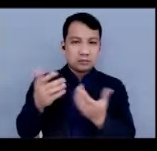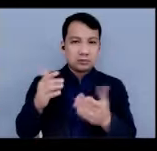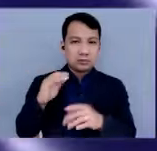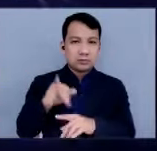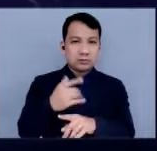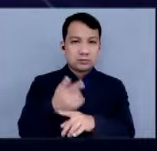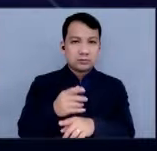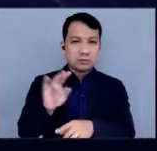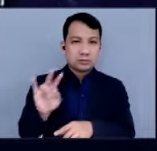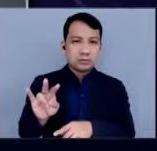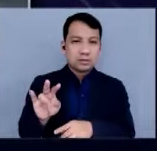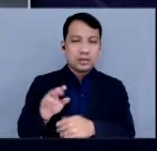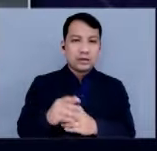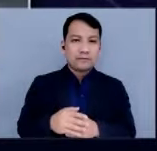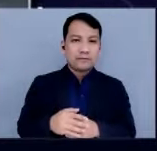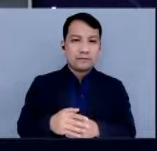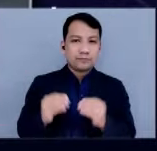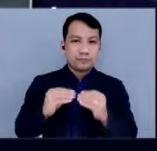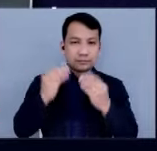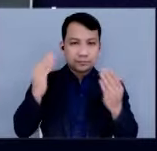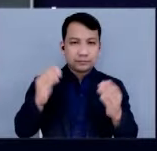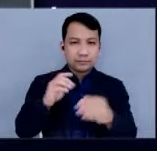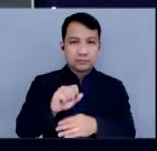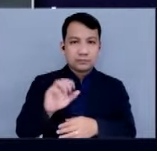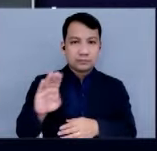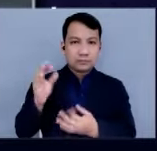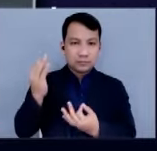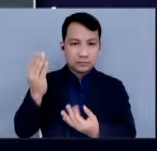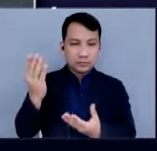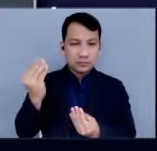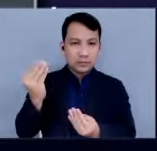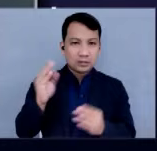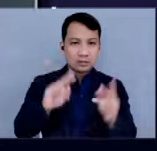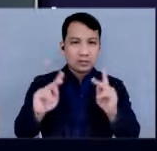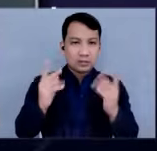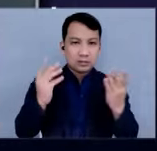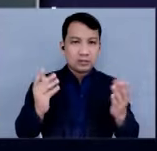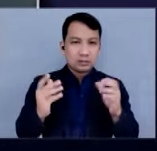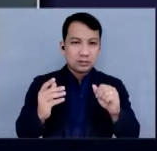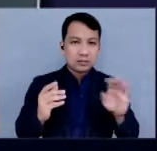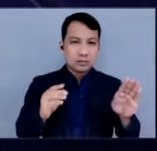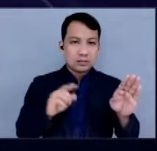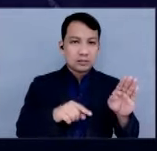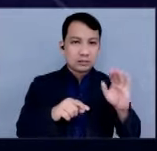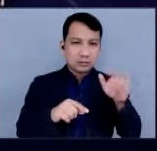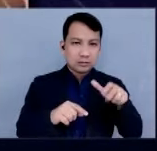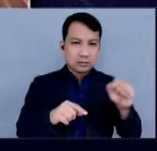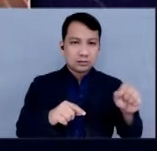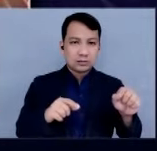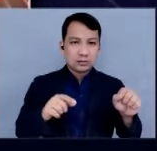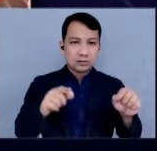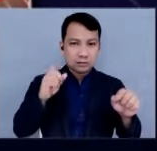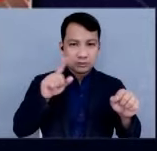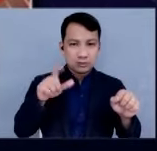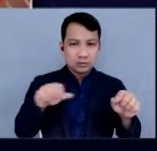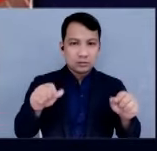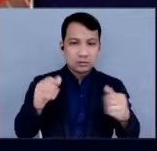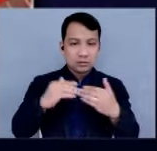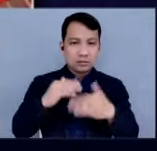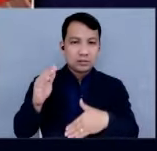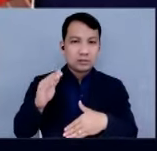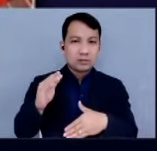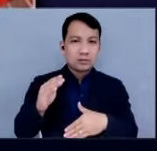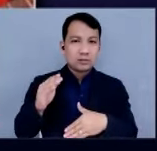7. For more SB19 updates, magpo-perform naman sila SB19 Josh Cullen at si Zach Tabudlo sa Round